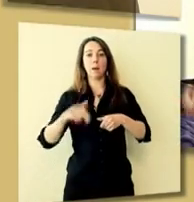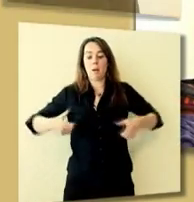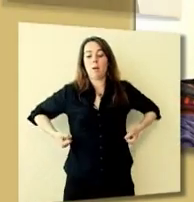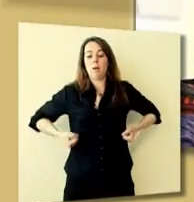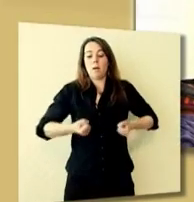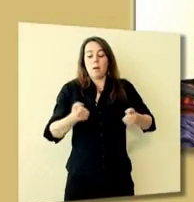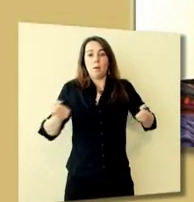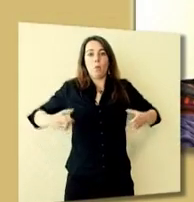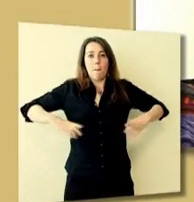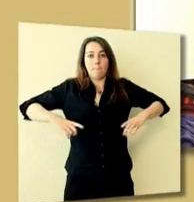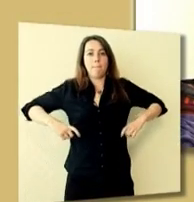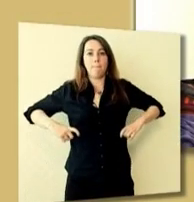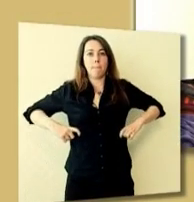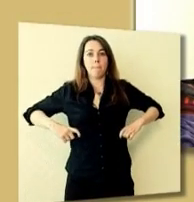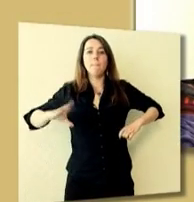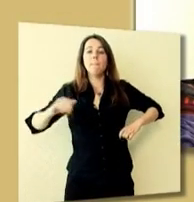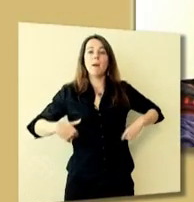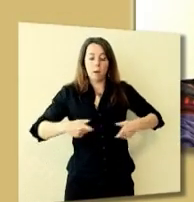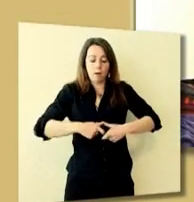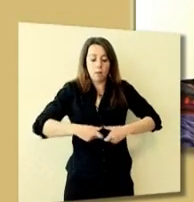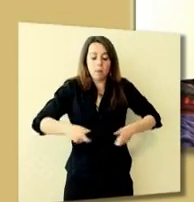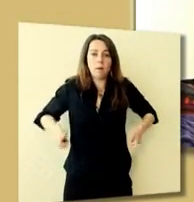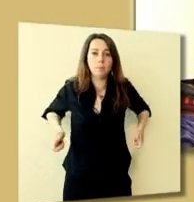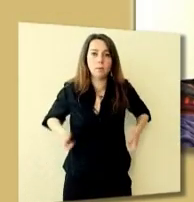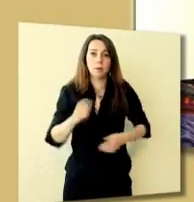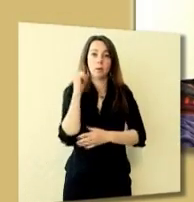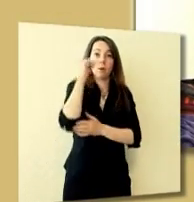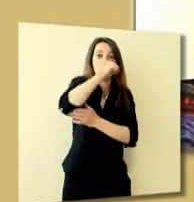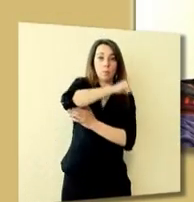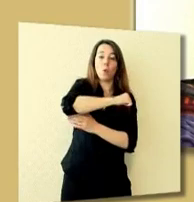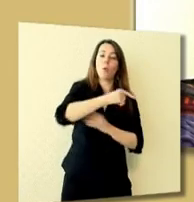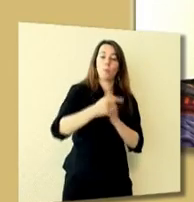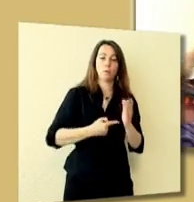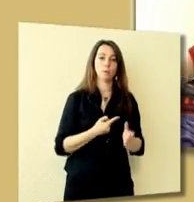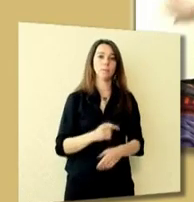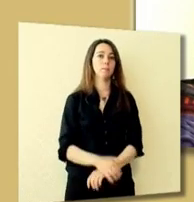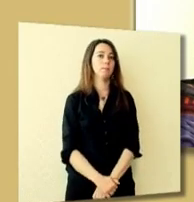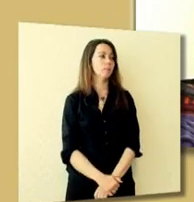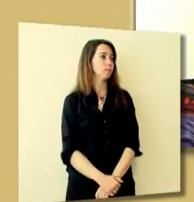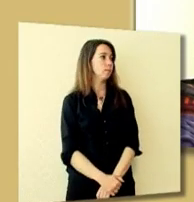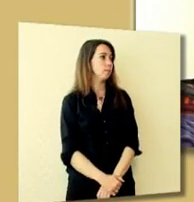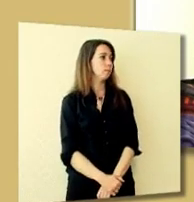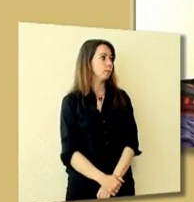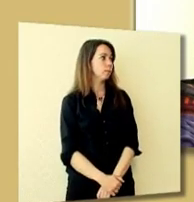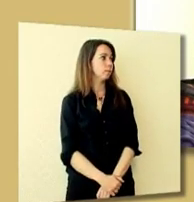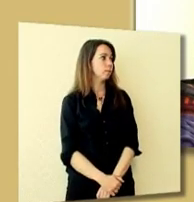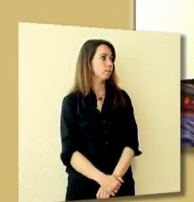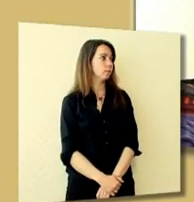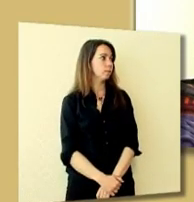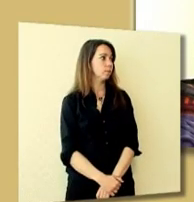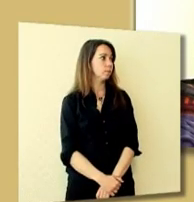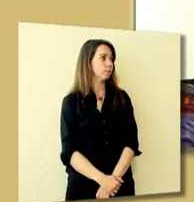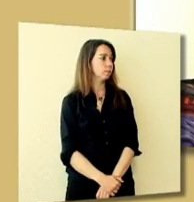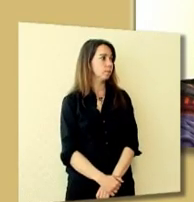déclipe, on se repenche, on retire une main, une autre. Je maintiens toujours mon bébé dans mon